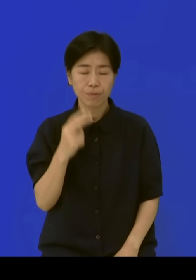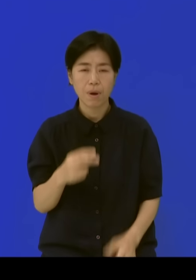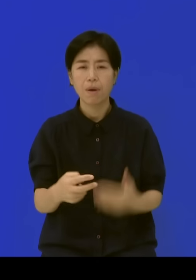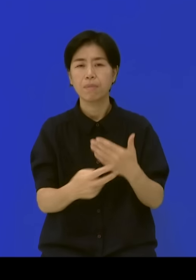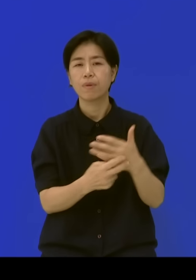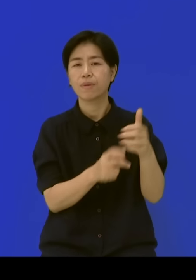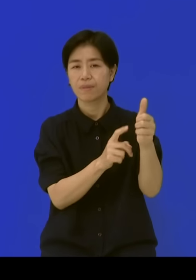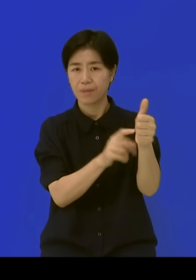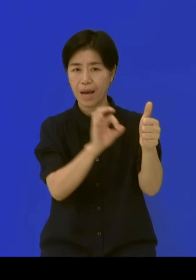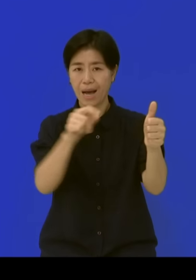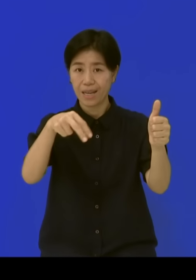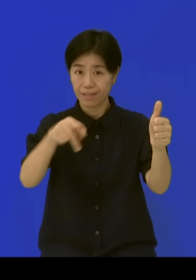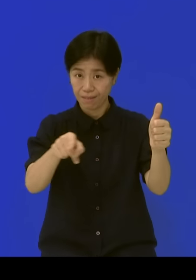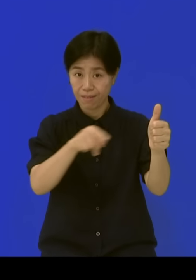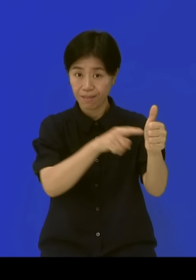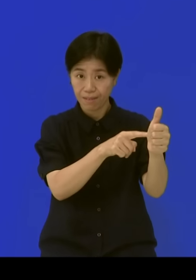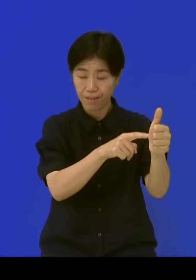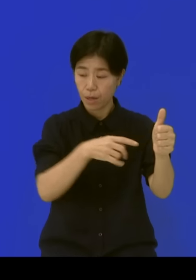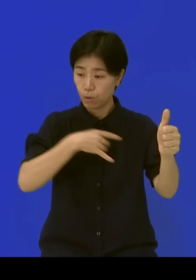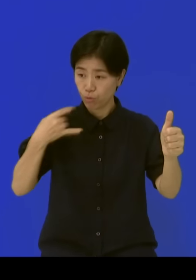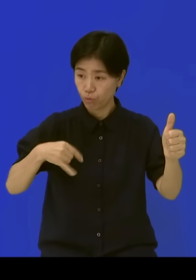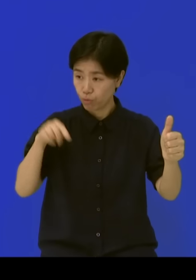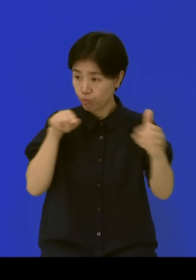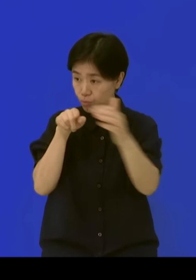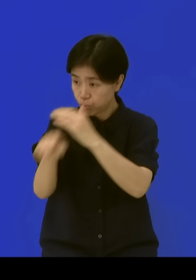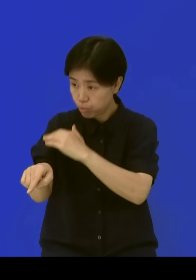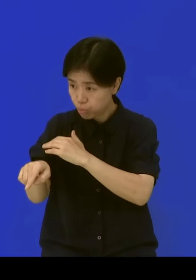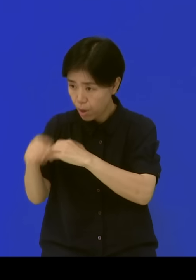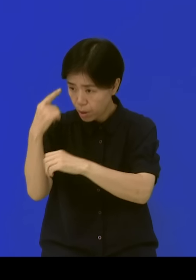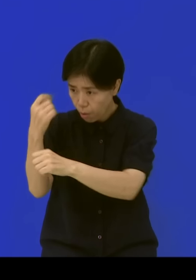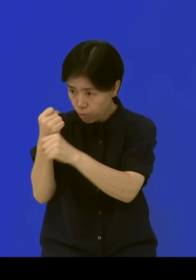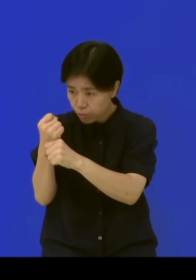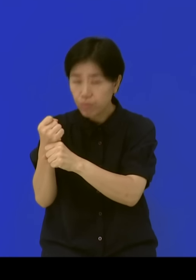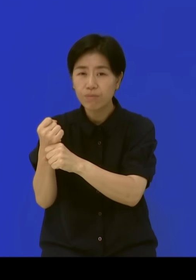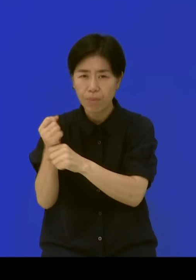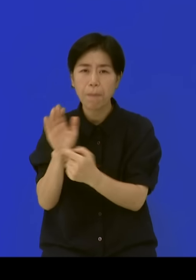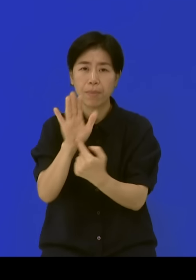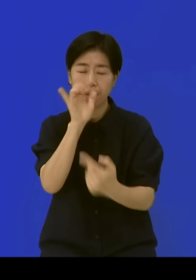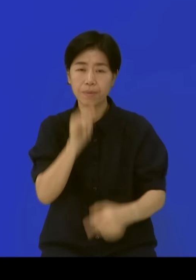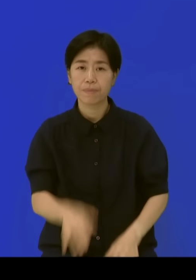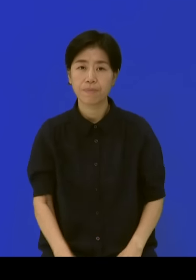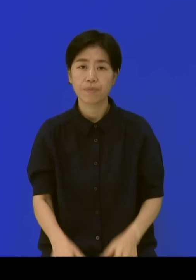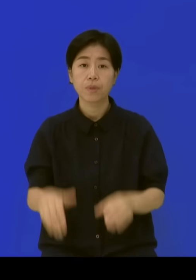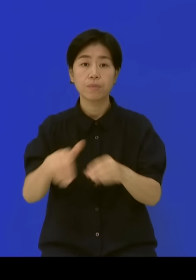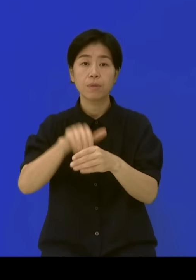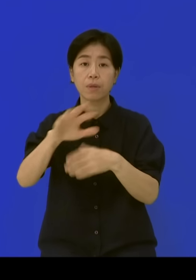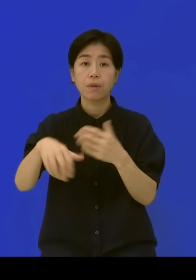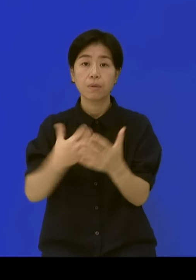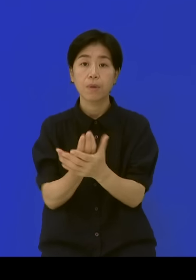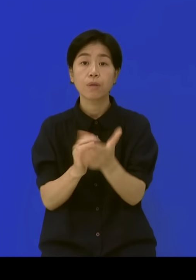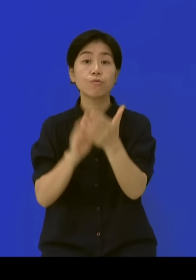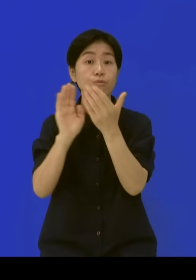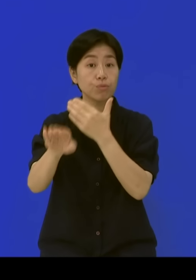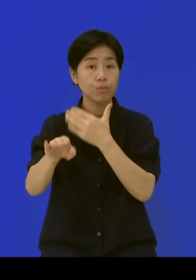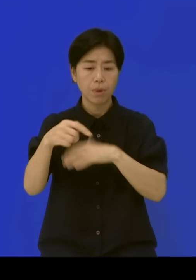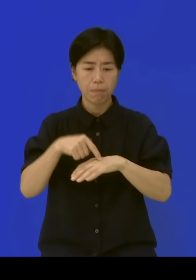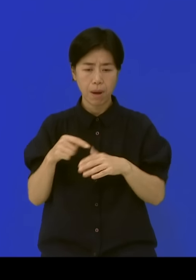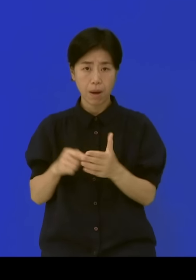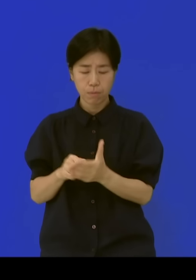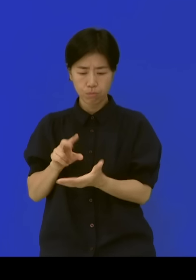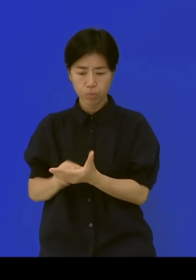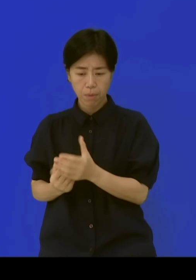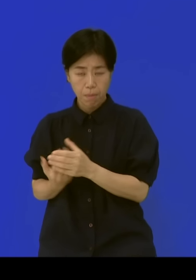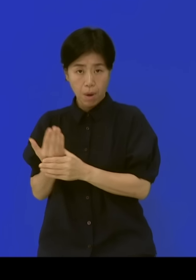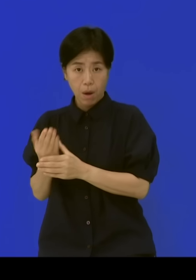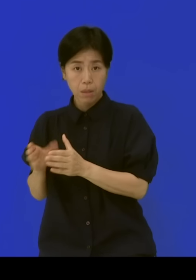정신과 의사가 당시에 중국을 탐구한 그런 논문이었습니다. 예. 그 문화혁명 이후에 이 마음의 문제인데